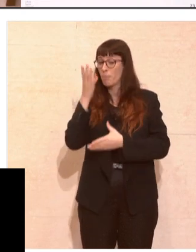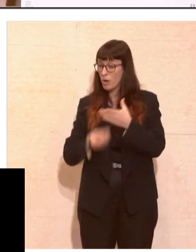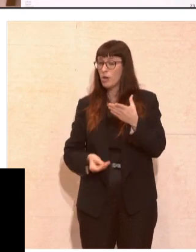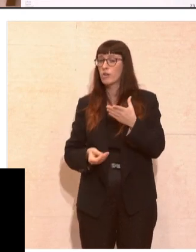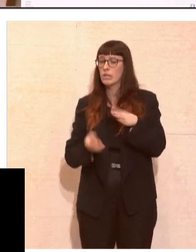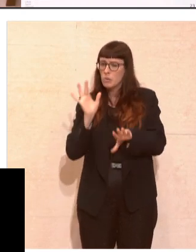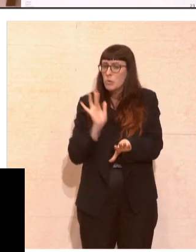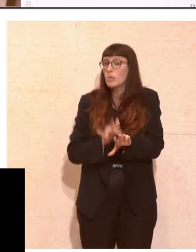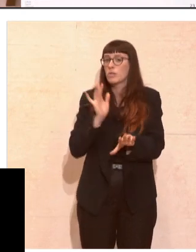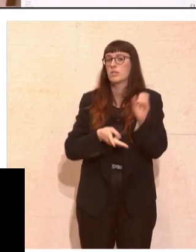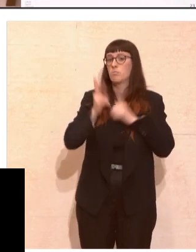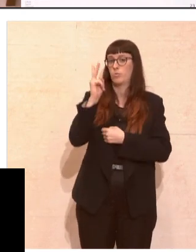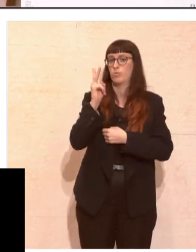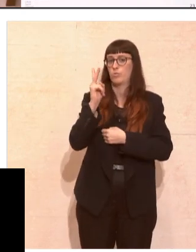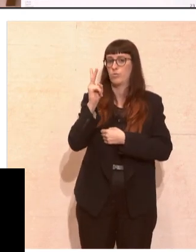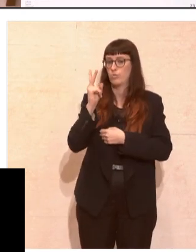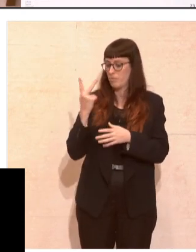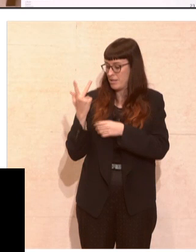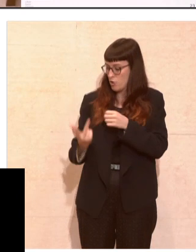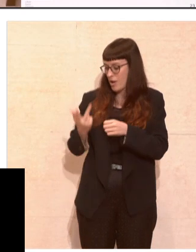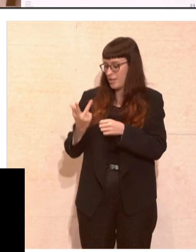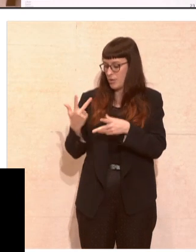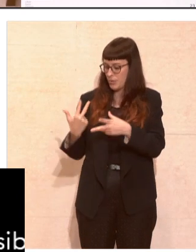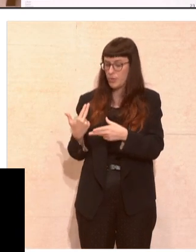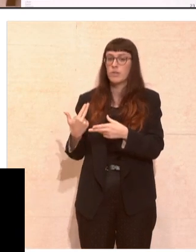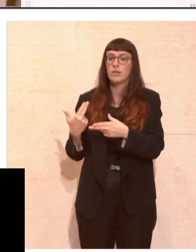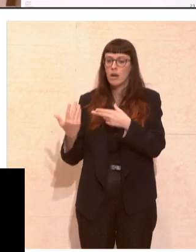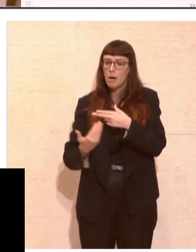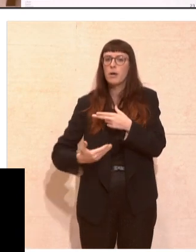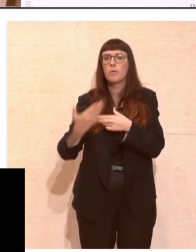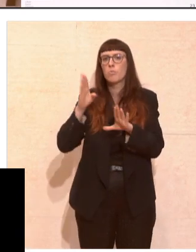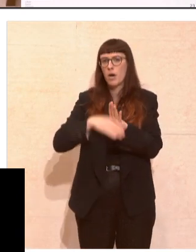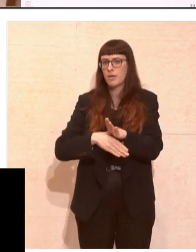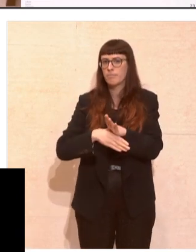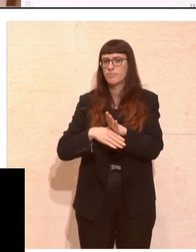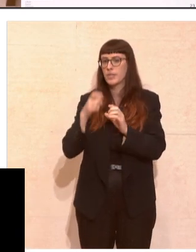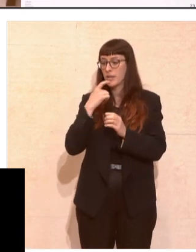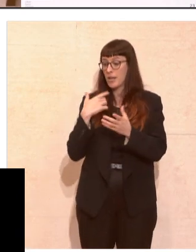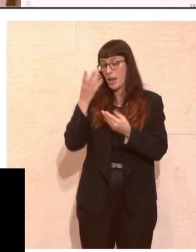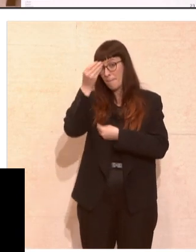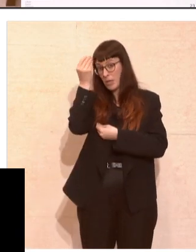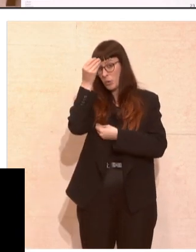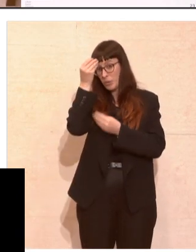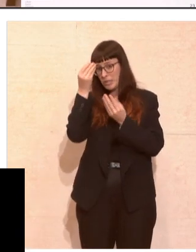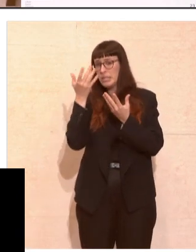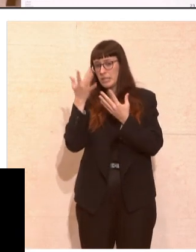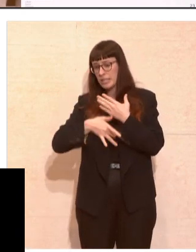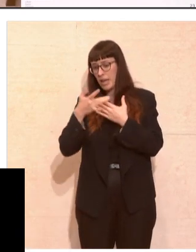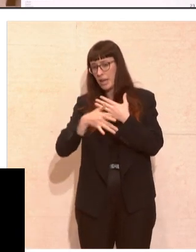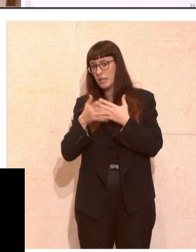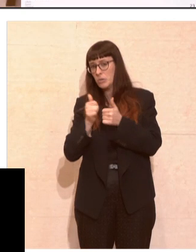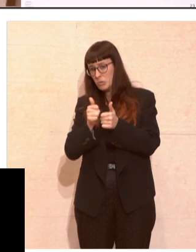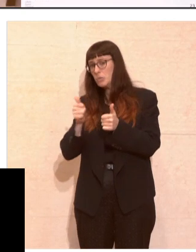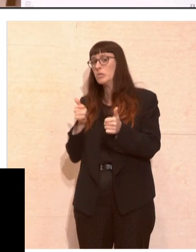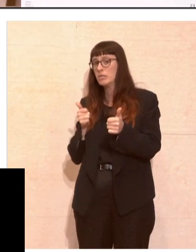pendant les premières années de vie et pourrait éventuellement favoriser la maturation qui est un peu plus tardive du cortex préfrontal par